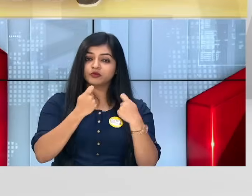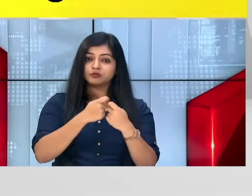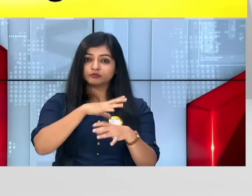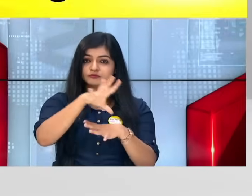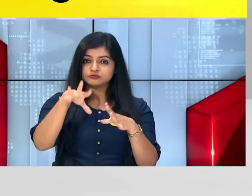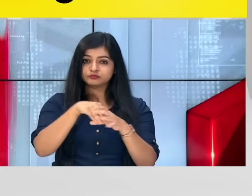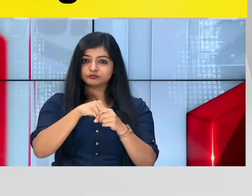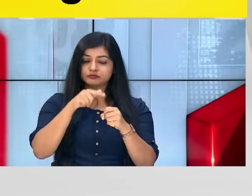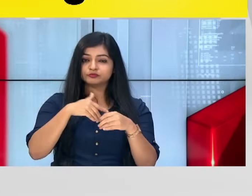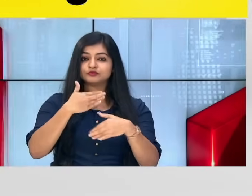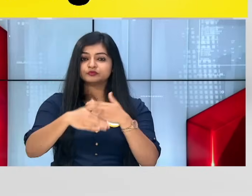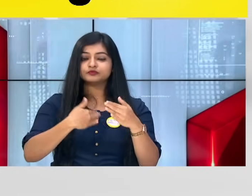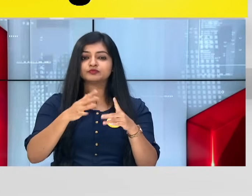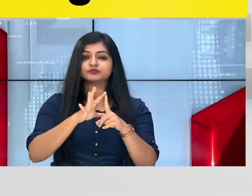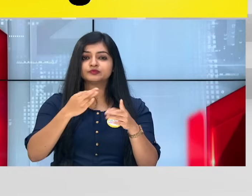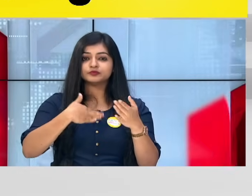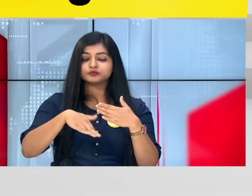കൂട്ടായ്മയാണ് ഇനി അങ്ങോട്ടുള്ള കാര്യങ്ങൾ നിർണ്ണയിക്കുക.